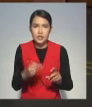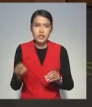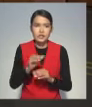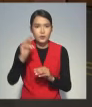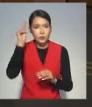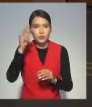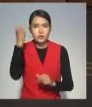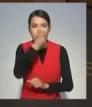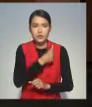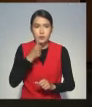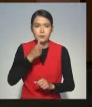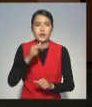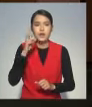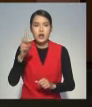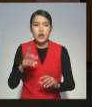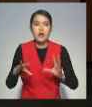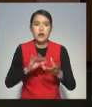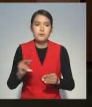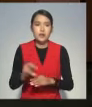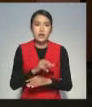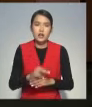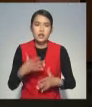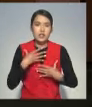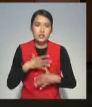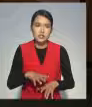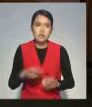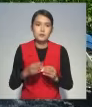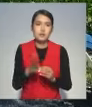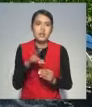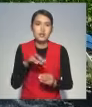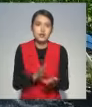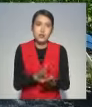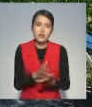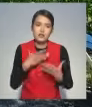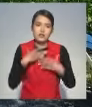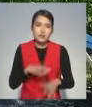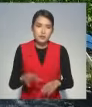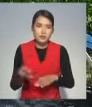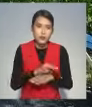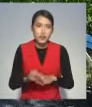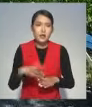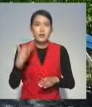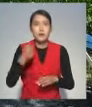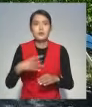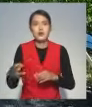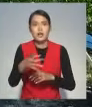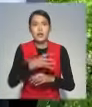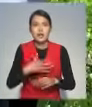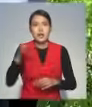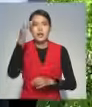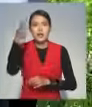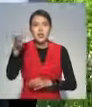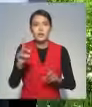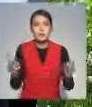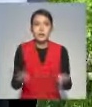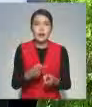учебному году. Но капитального ремонта у нас, да, не было в течение 15 лет. Родители считают, что в городском отделе образования переживают